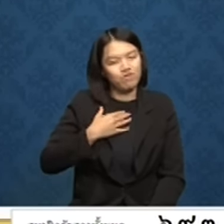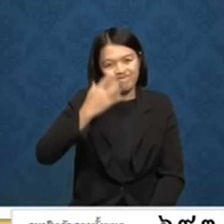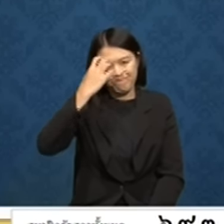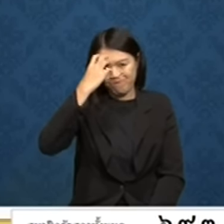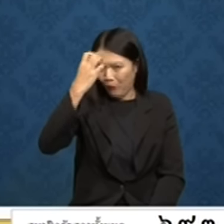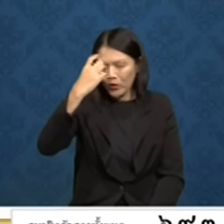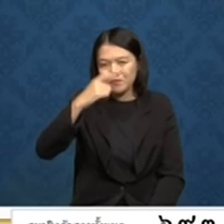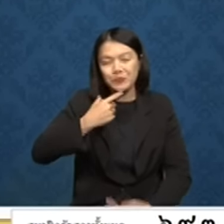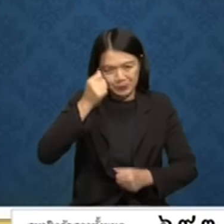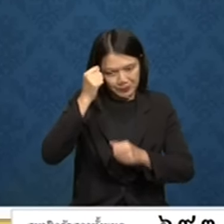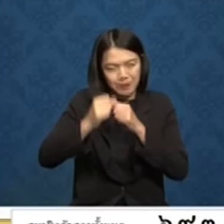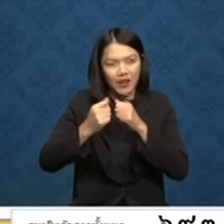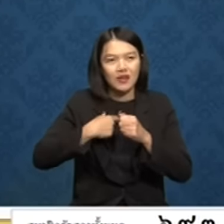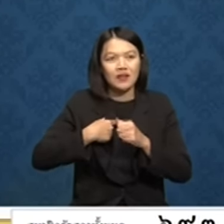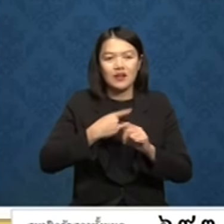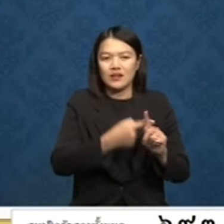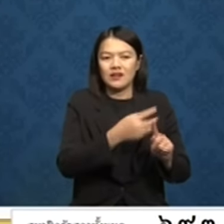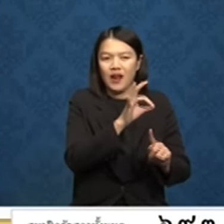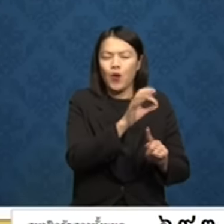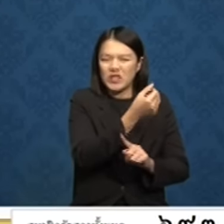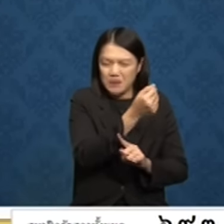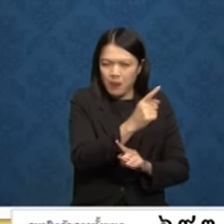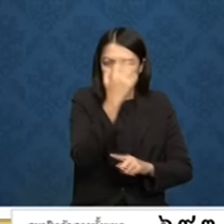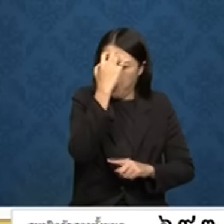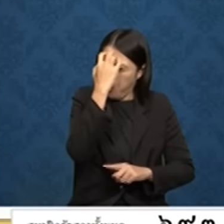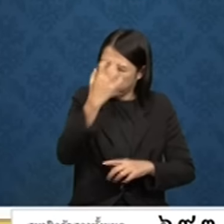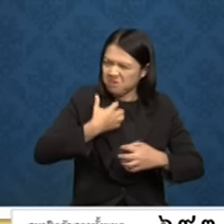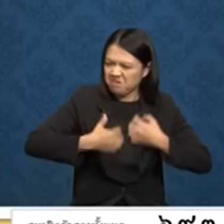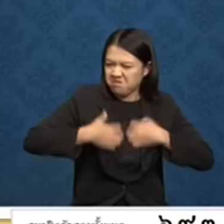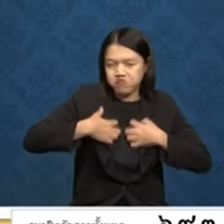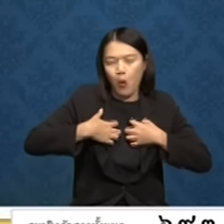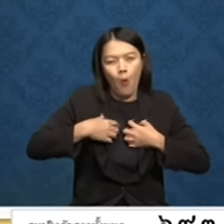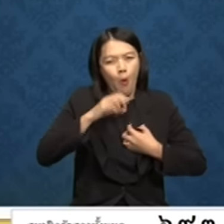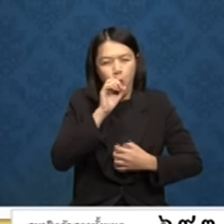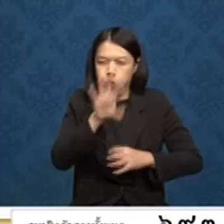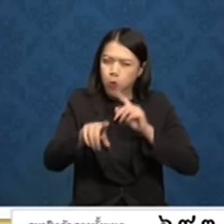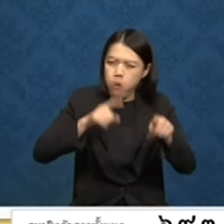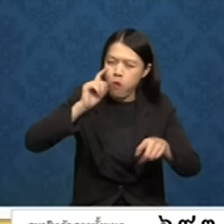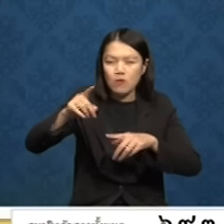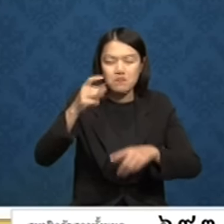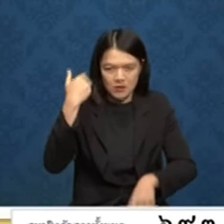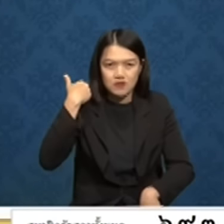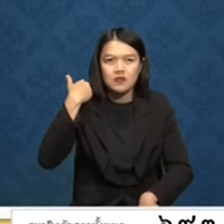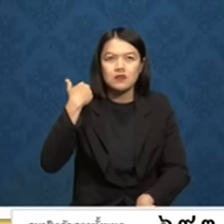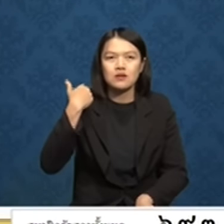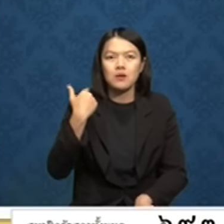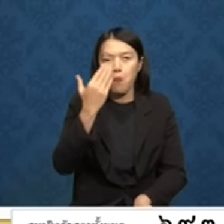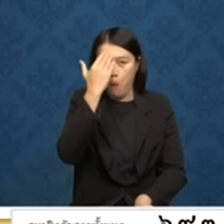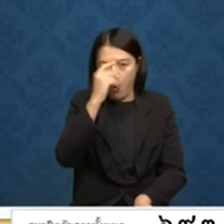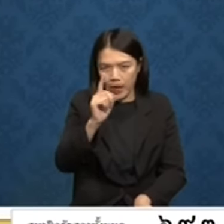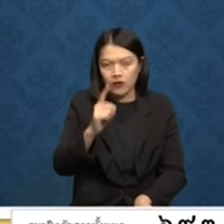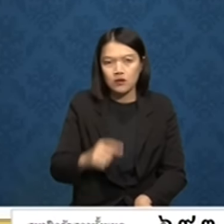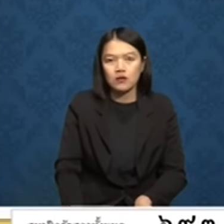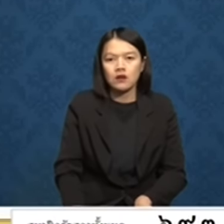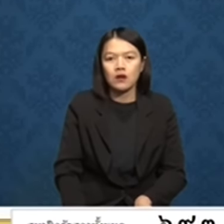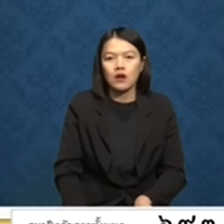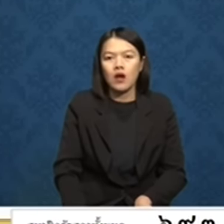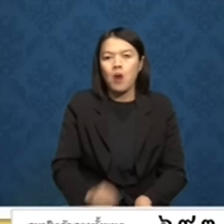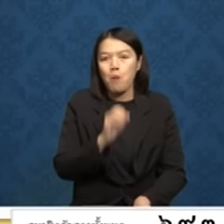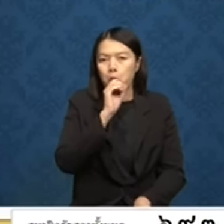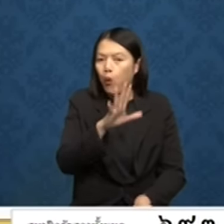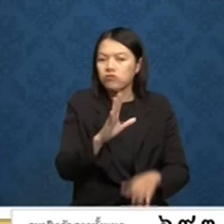านประธานผมยอมรับเลยว่าวันที่11กันยาปีที่แล้วผมวิพากษ์วิจารณ์อย่างรุนแรงอย่างหนักหน่วงเพราะว่าไม่มีการระบุถึงจังหวัดช